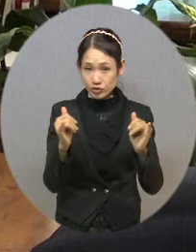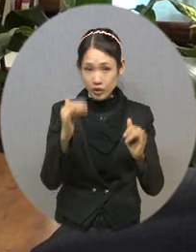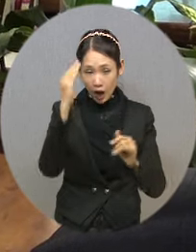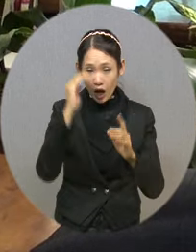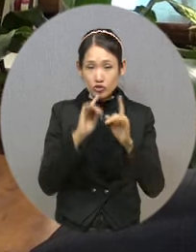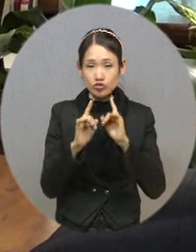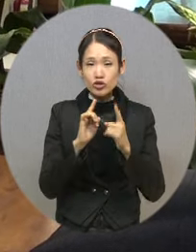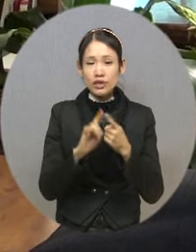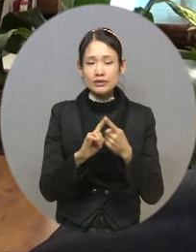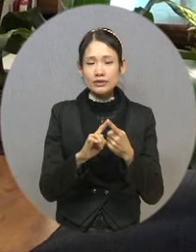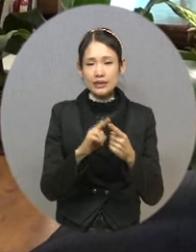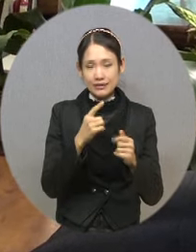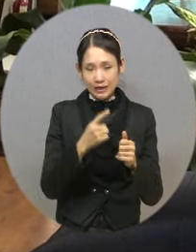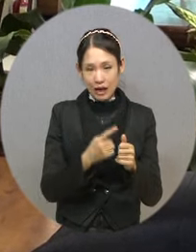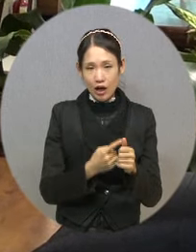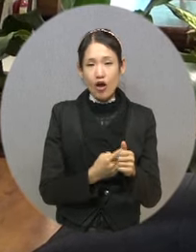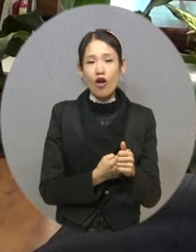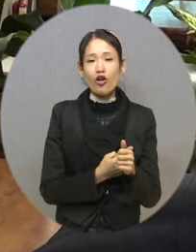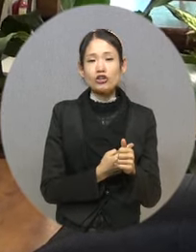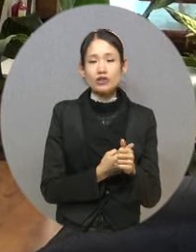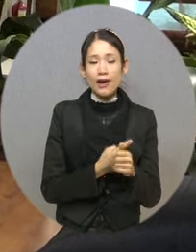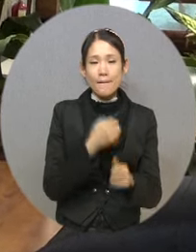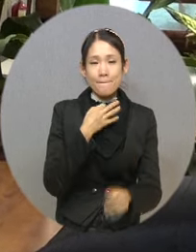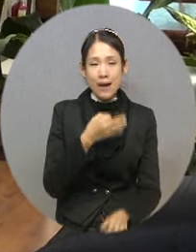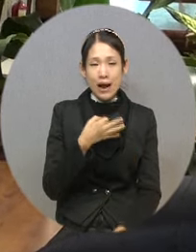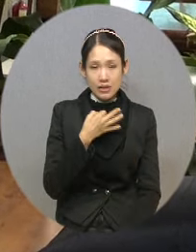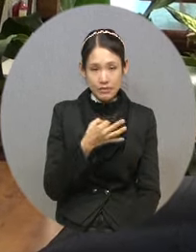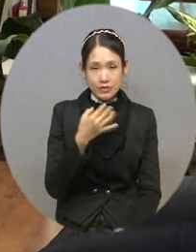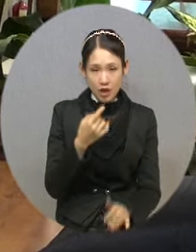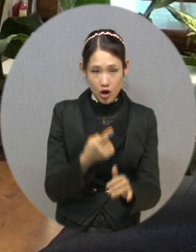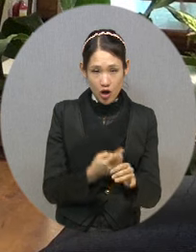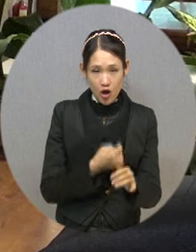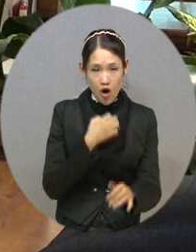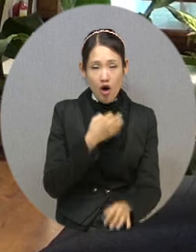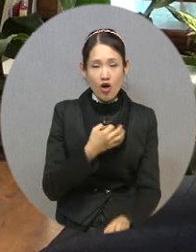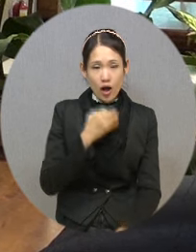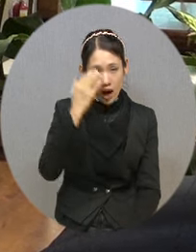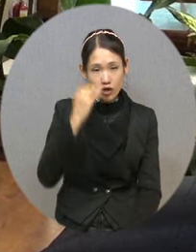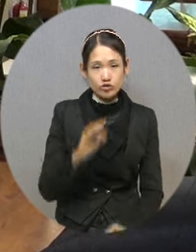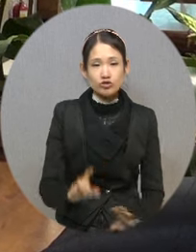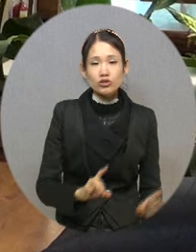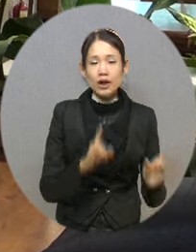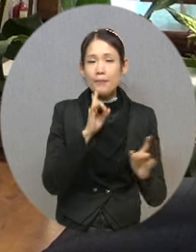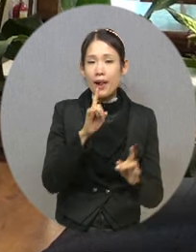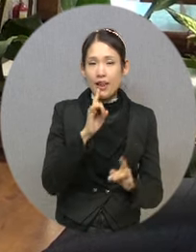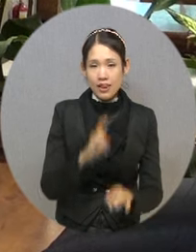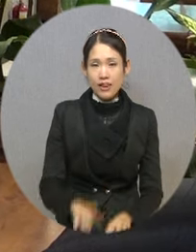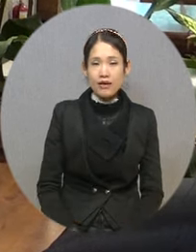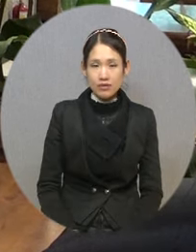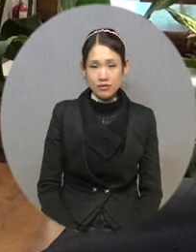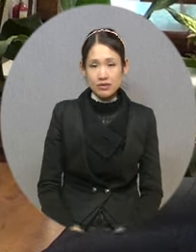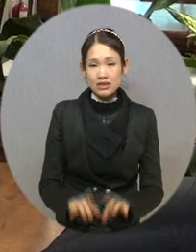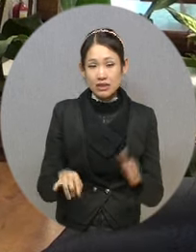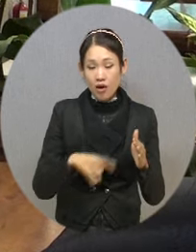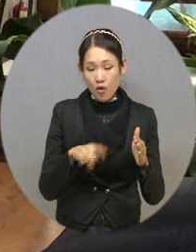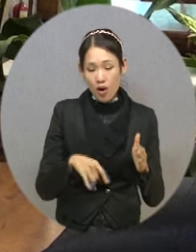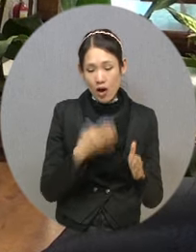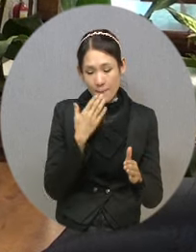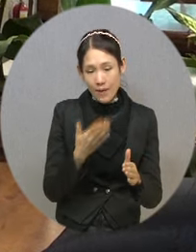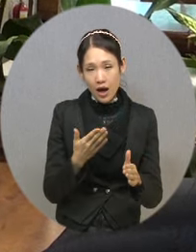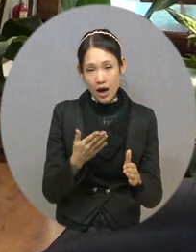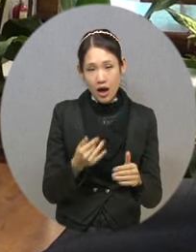한국어에 대한 자연스러운 발음, 자연스러운 억양, 한국 생활 말하기, 그러니까 일상생활 속에서 할 수